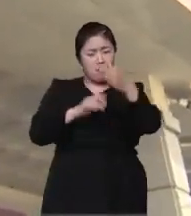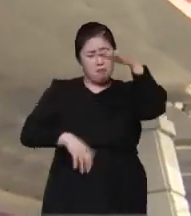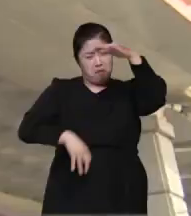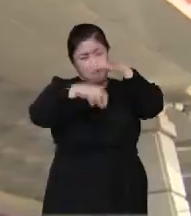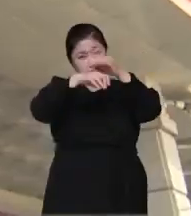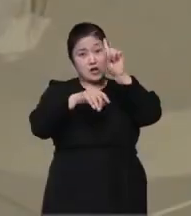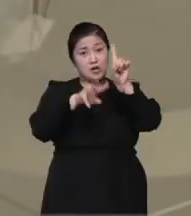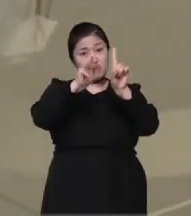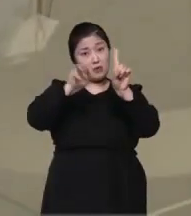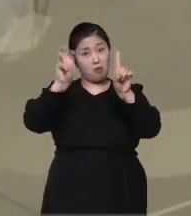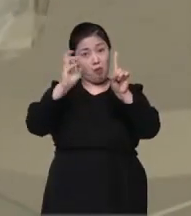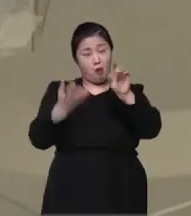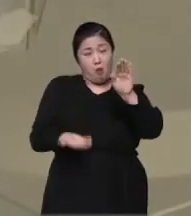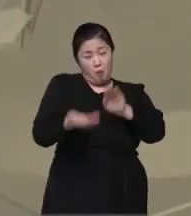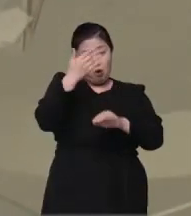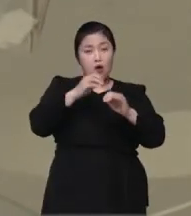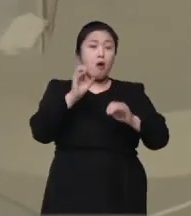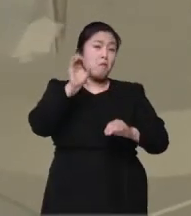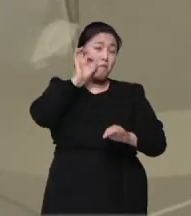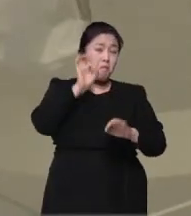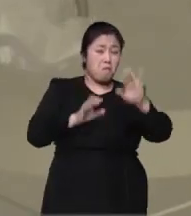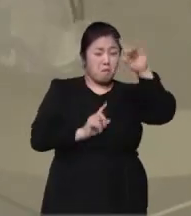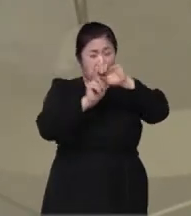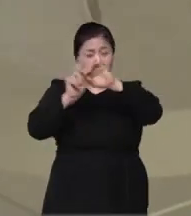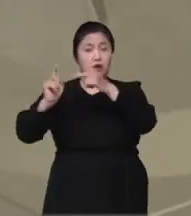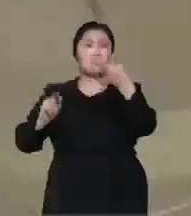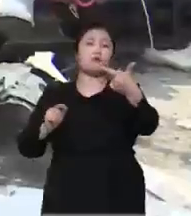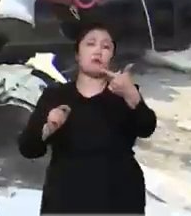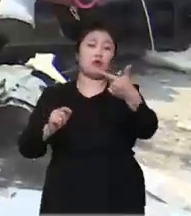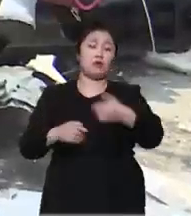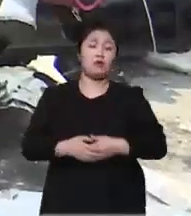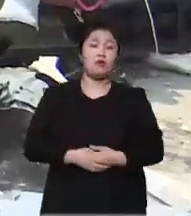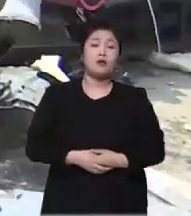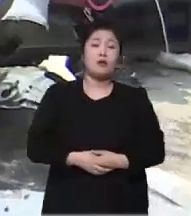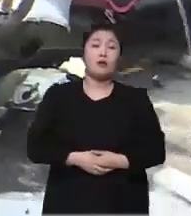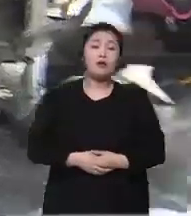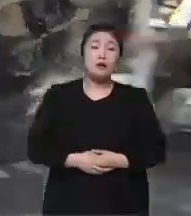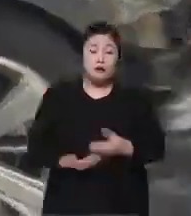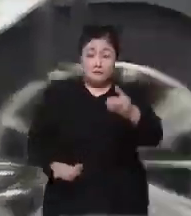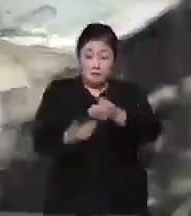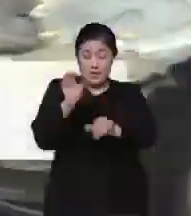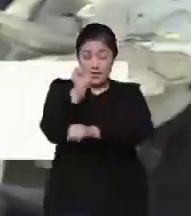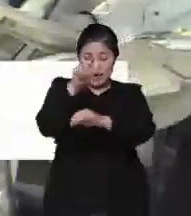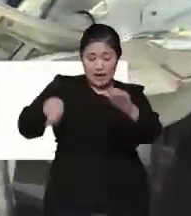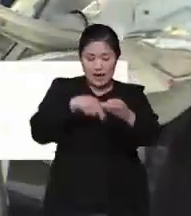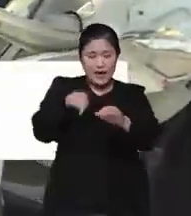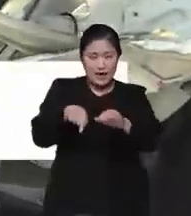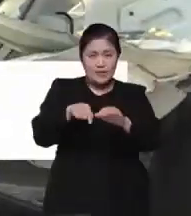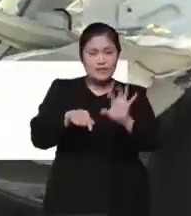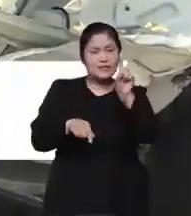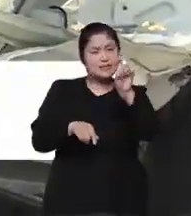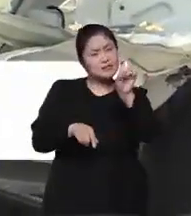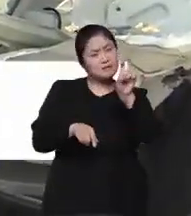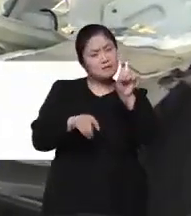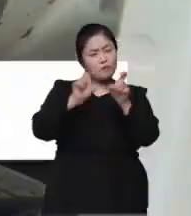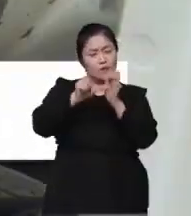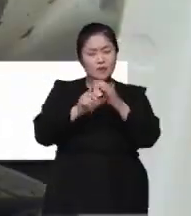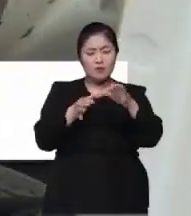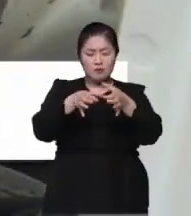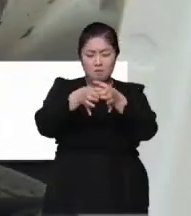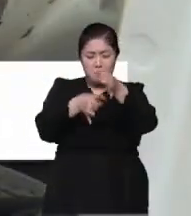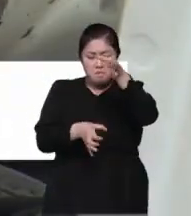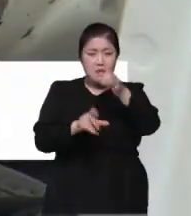1m 30cm가 넘는 구멍이 6개가량 생겼습니다. 사고 차량 안에는 10여 개의 휴대용